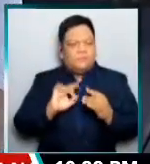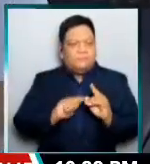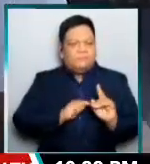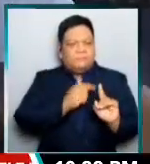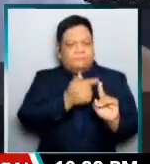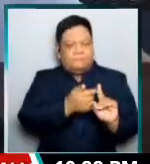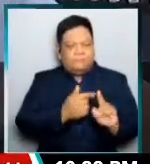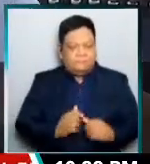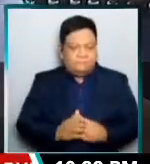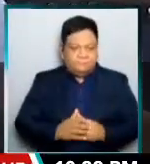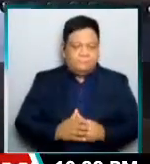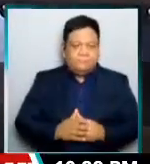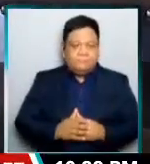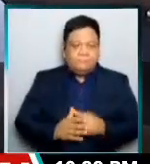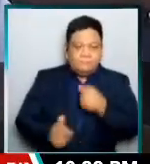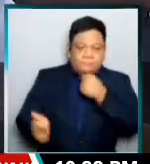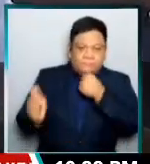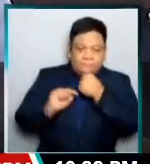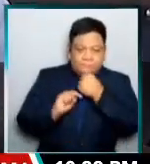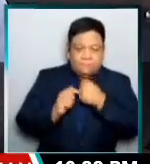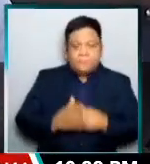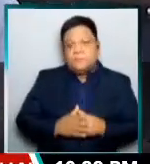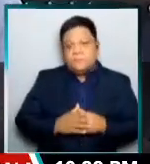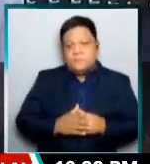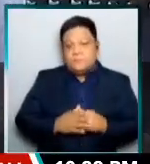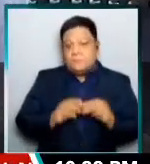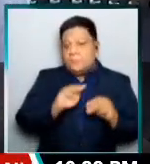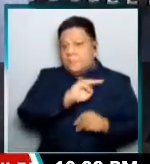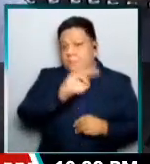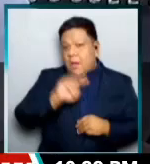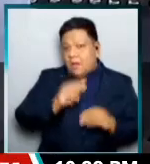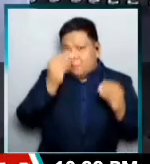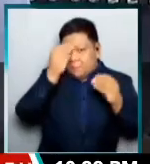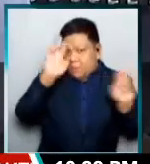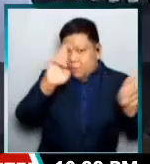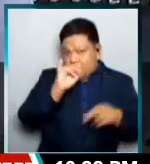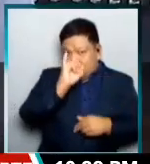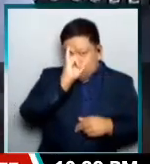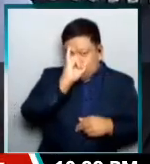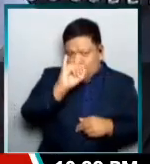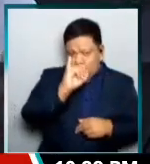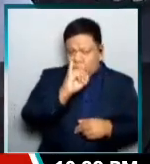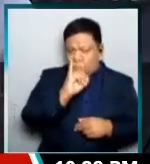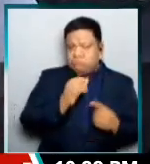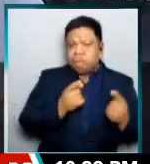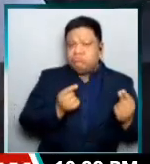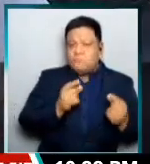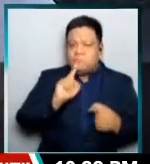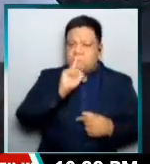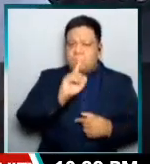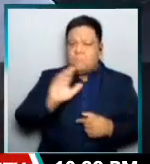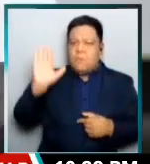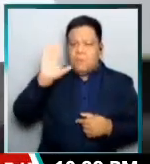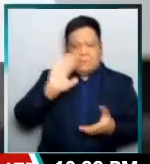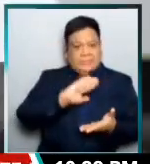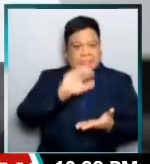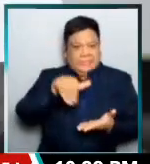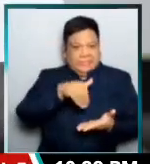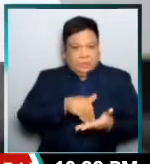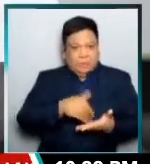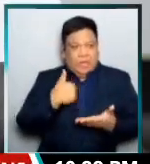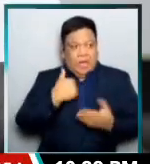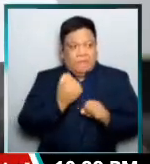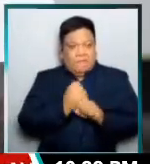Nangako si Manila Mayor Isko Moreno na magtatayo ng matitibay na evacuation centers na makakayanan ang mga disaster. Sa isang